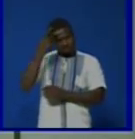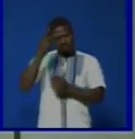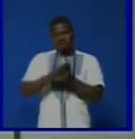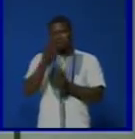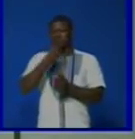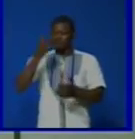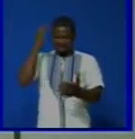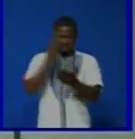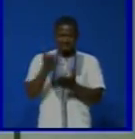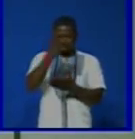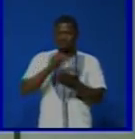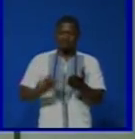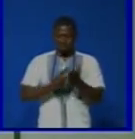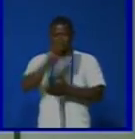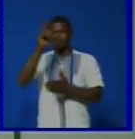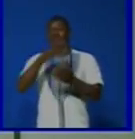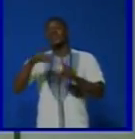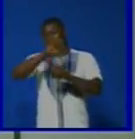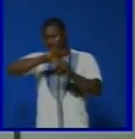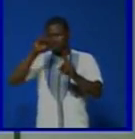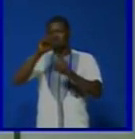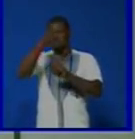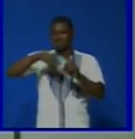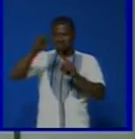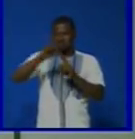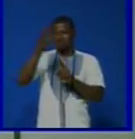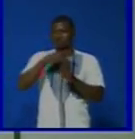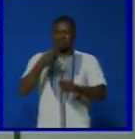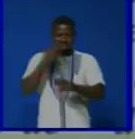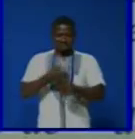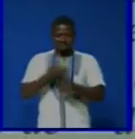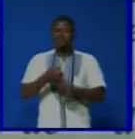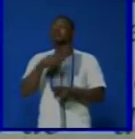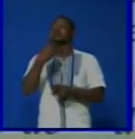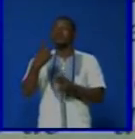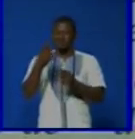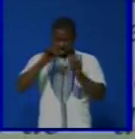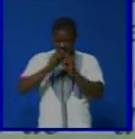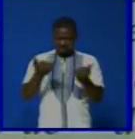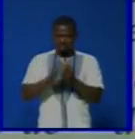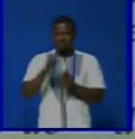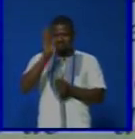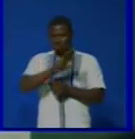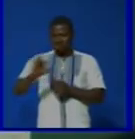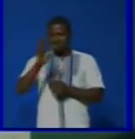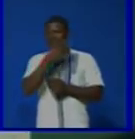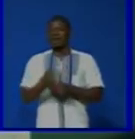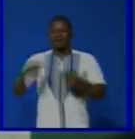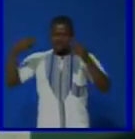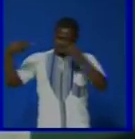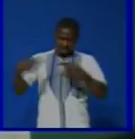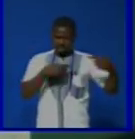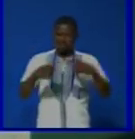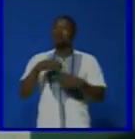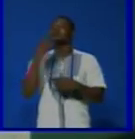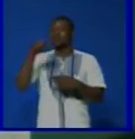d'une situation lourde de conséquences, commente Le Pays. Le Burkina Faso est en guerre, affirme l'Express du